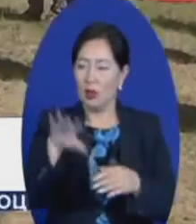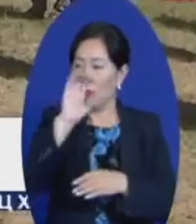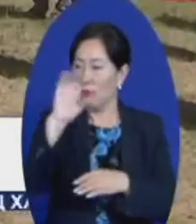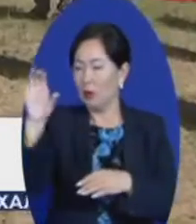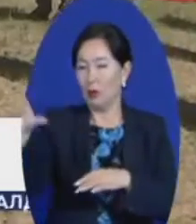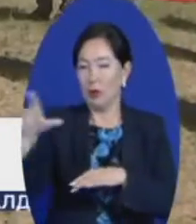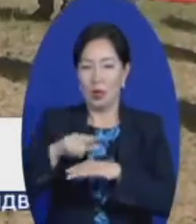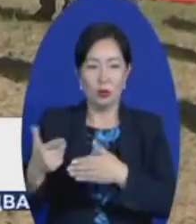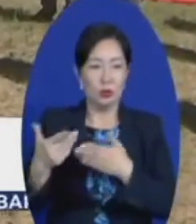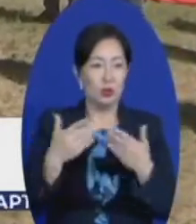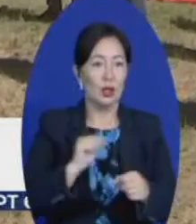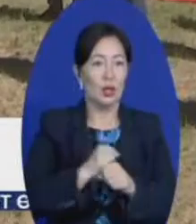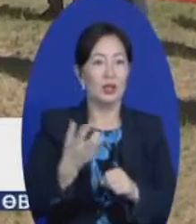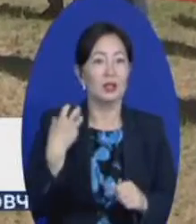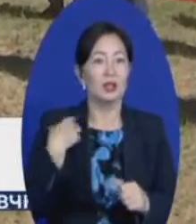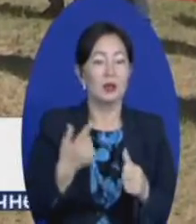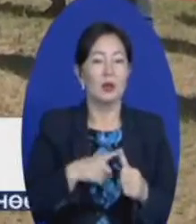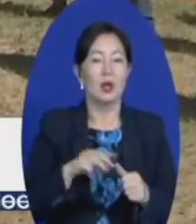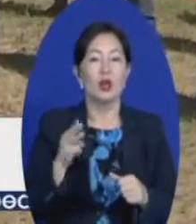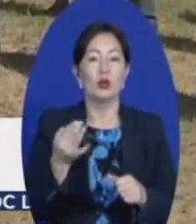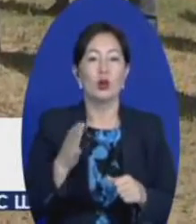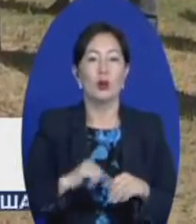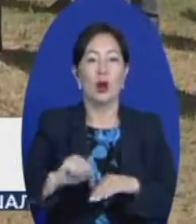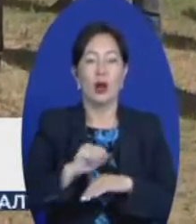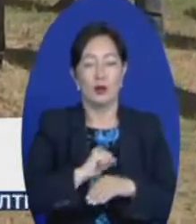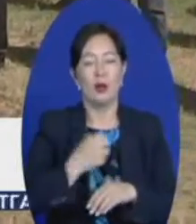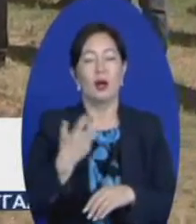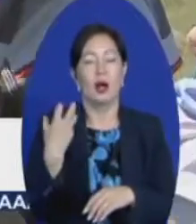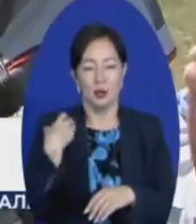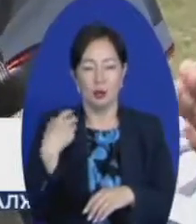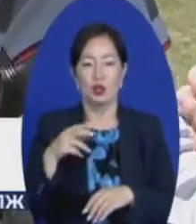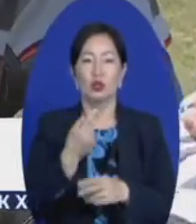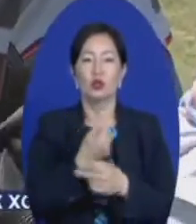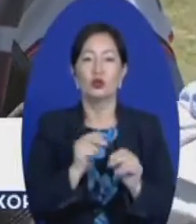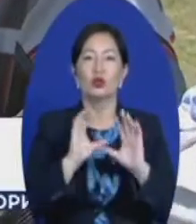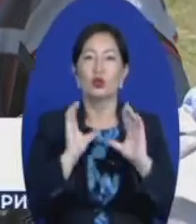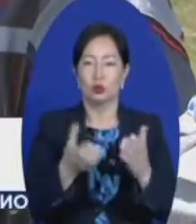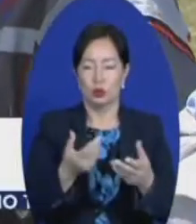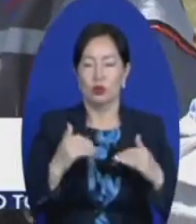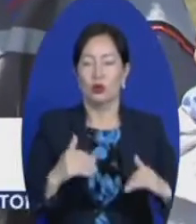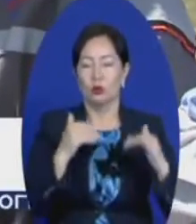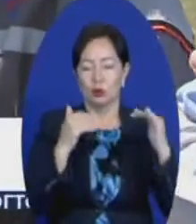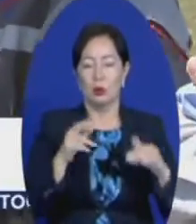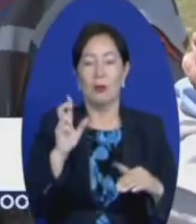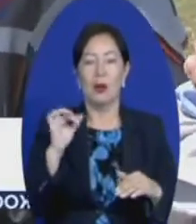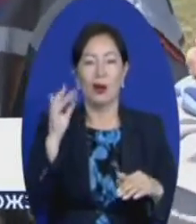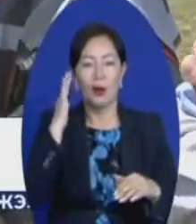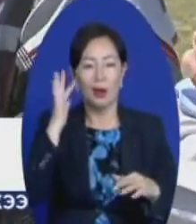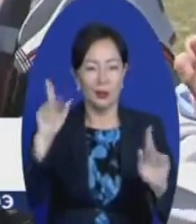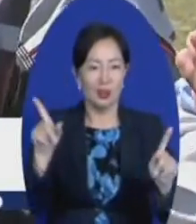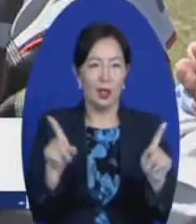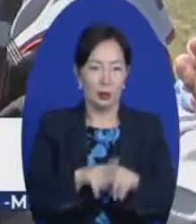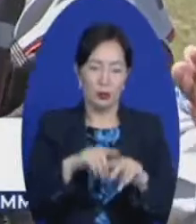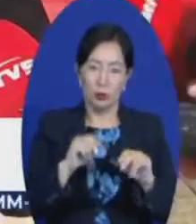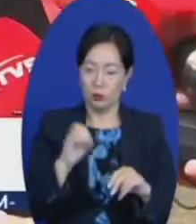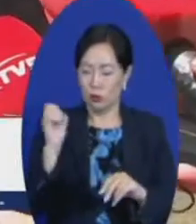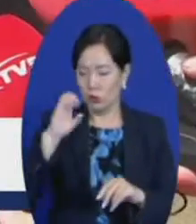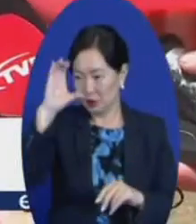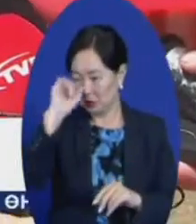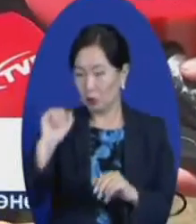олох асуудлыг Төв аймаг хариуцна. Шинэ хотыг барууны загвараар чөлөө төс байдлаар хөгжүүлнэ гэдгийг ерөнхий сайд